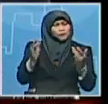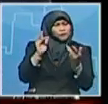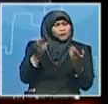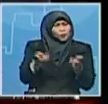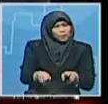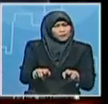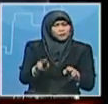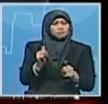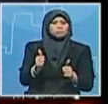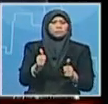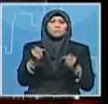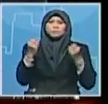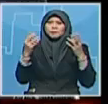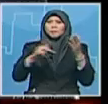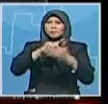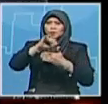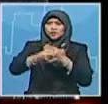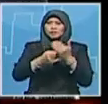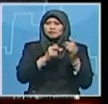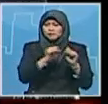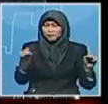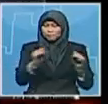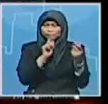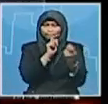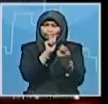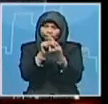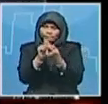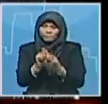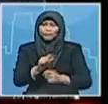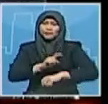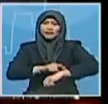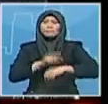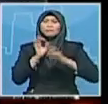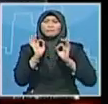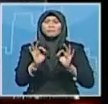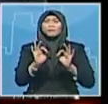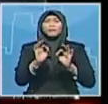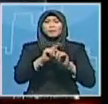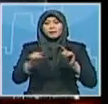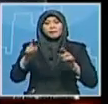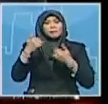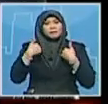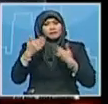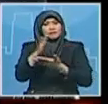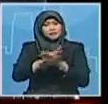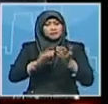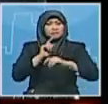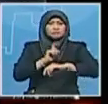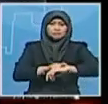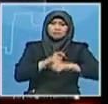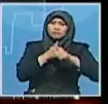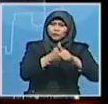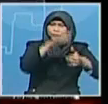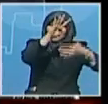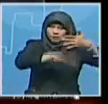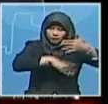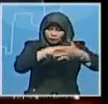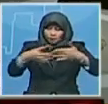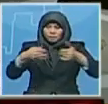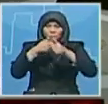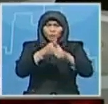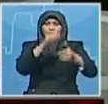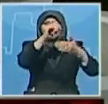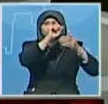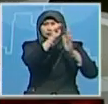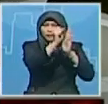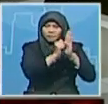Ada juga banyak projek yang kita dapat siapkan ahead of time. Ada yang dapat disiapkan pada masa mengikut syarat